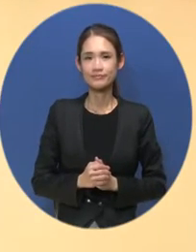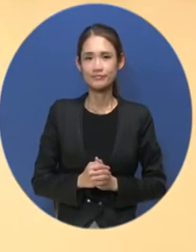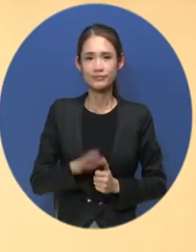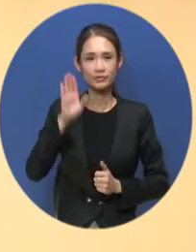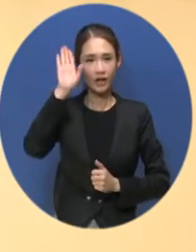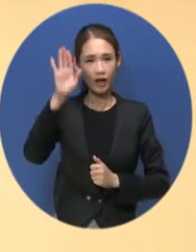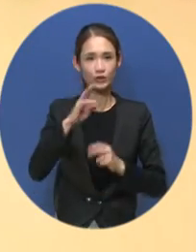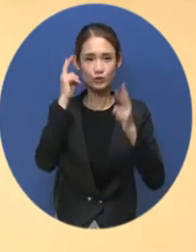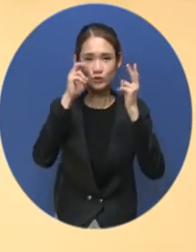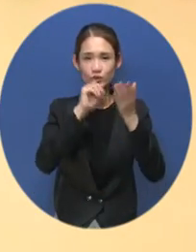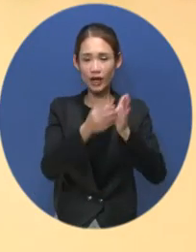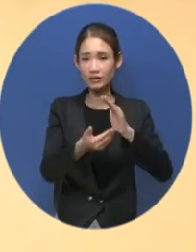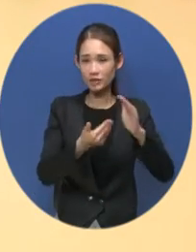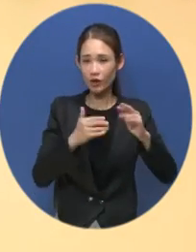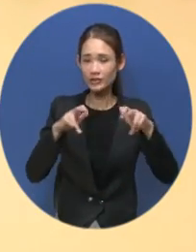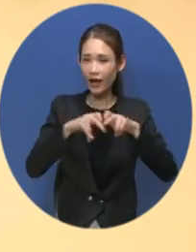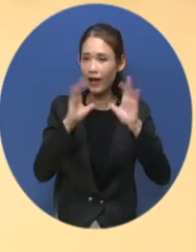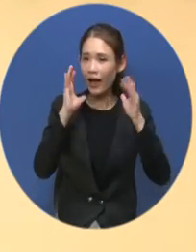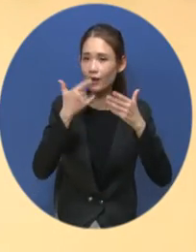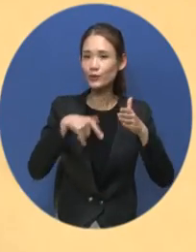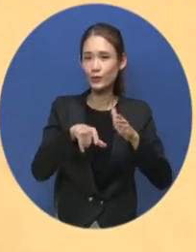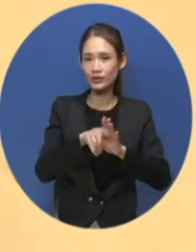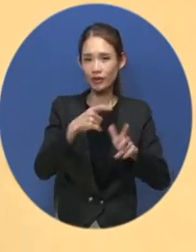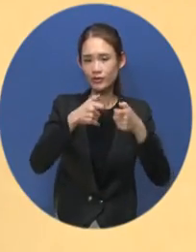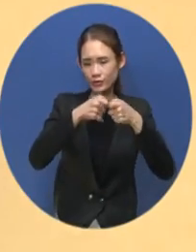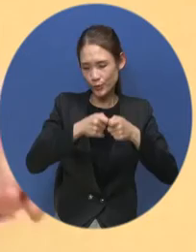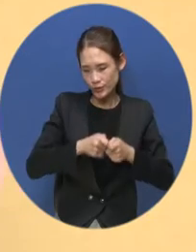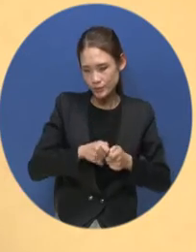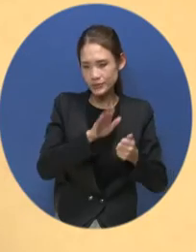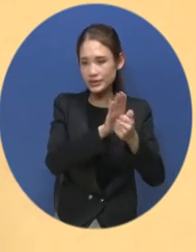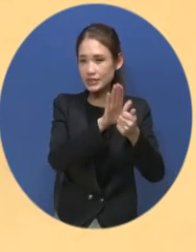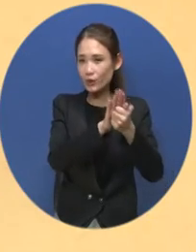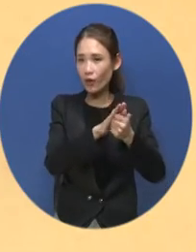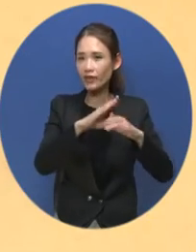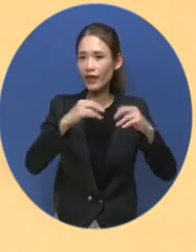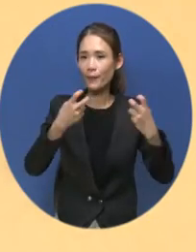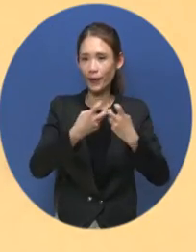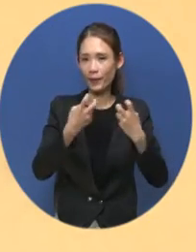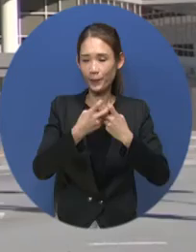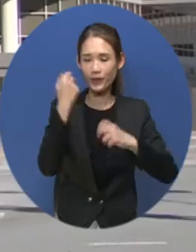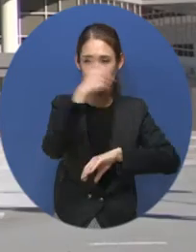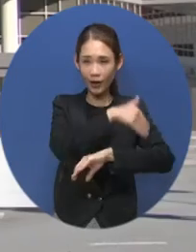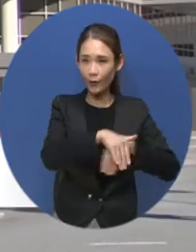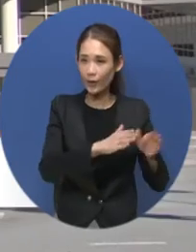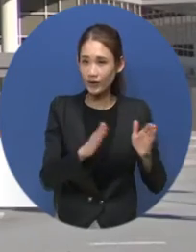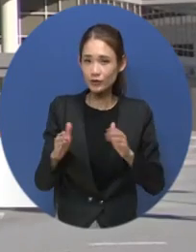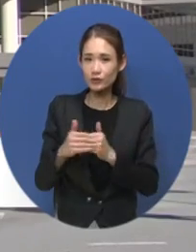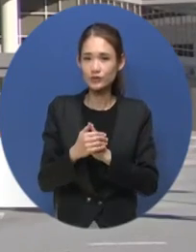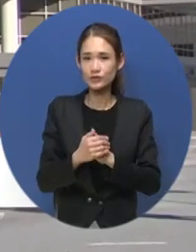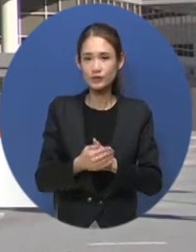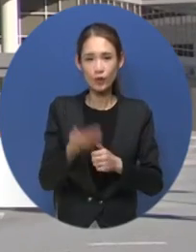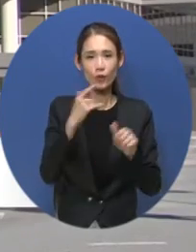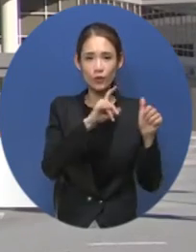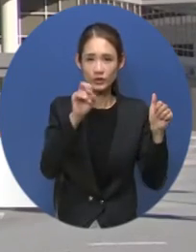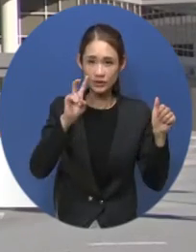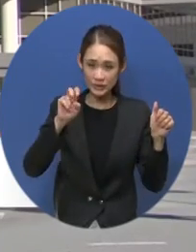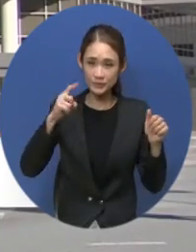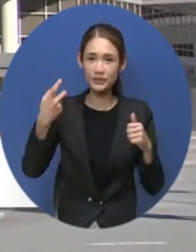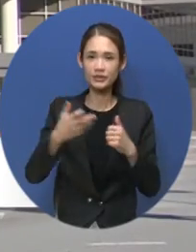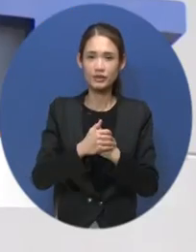앞으로 취학전 장애아동을 위한 촘촘한 지원책이 마련돼 전망입니다 슷한 11 교육부는